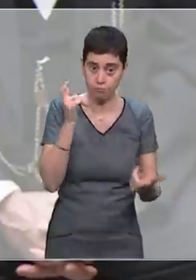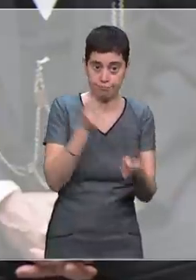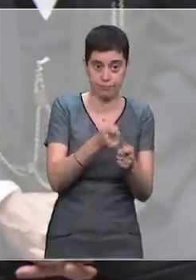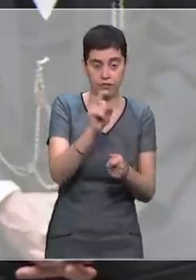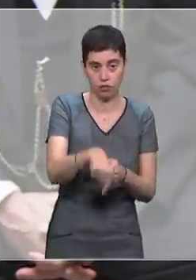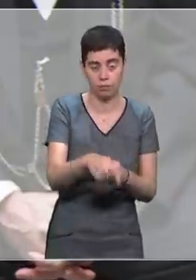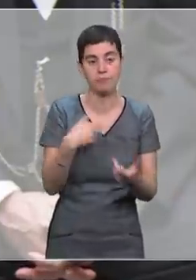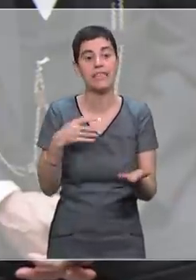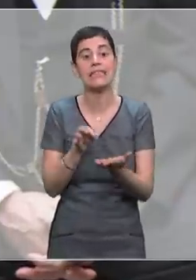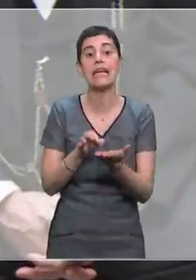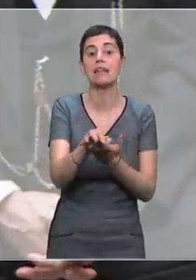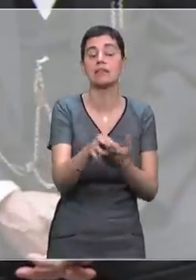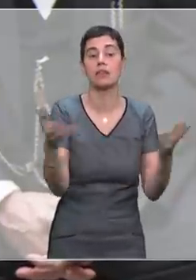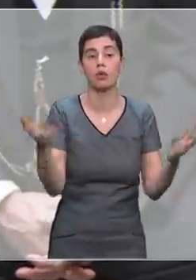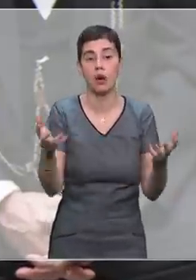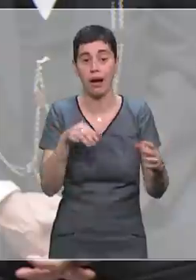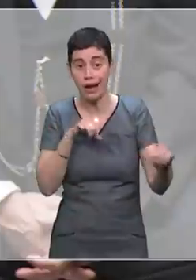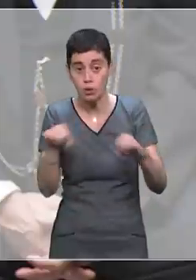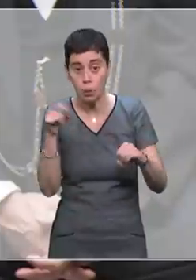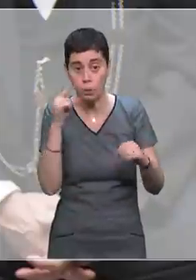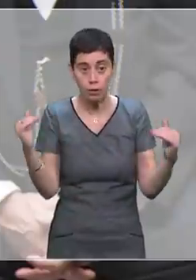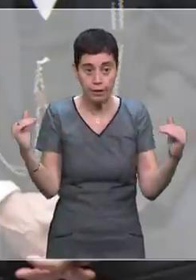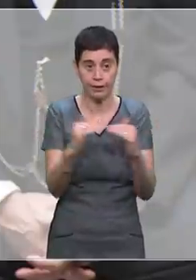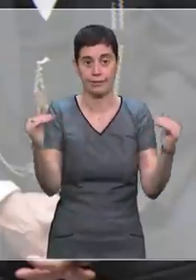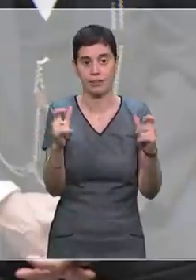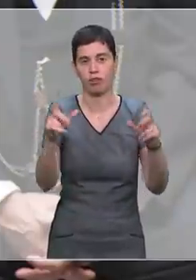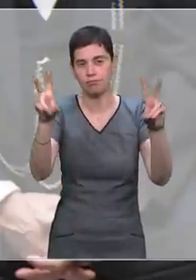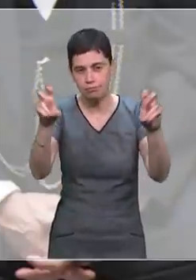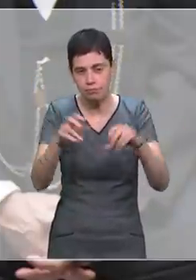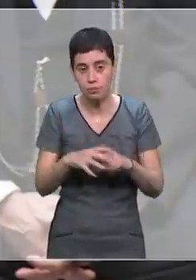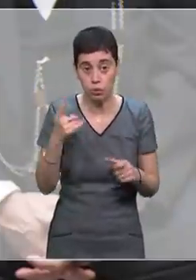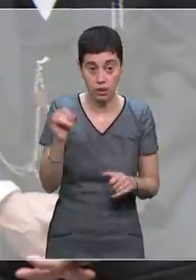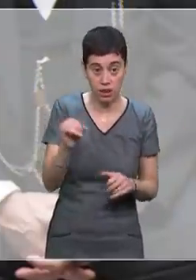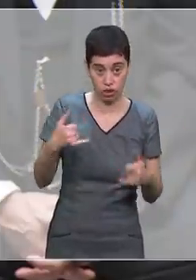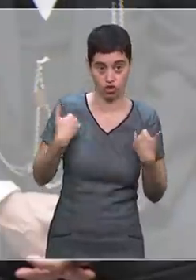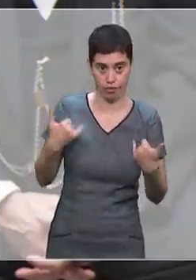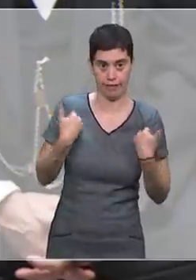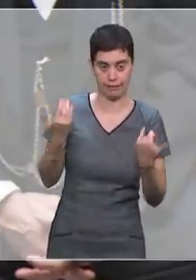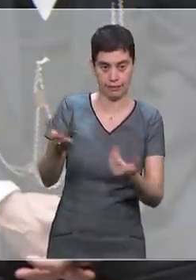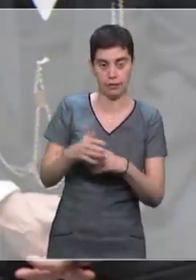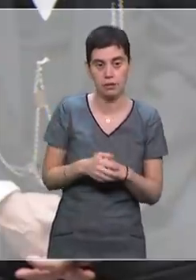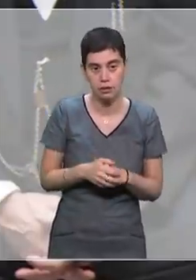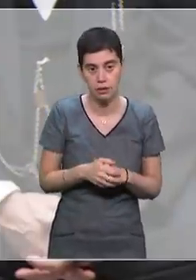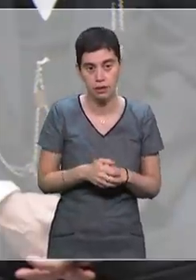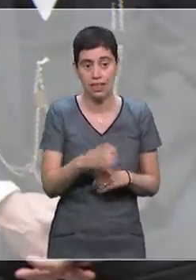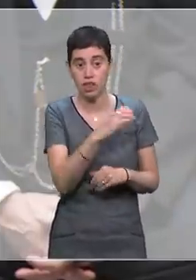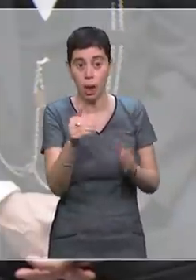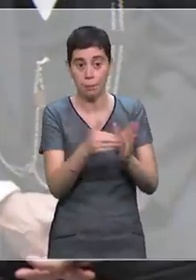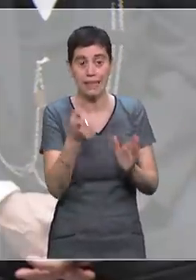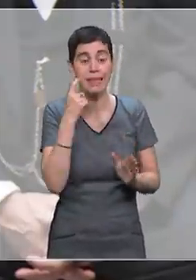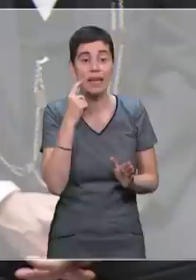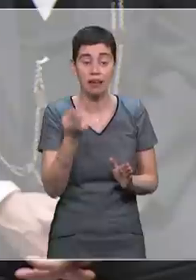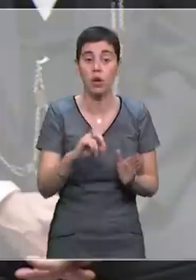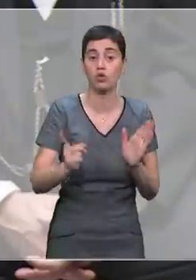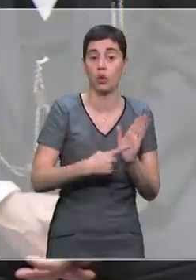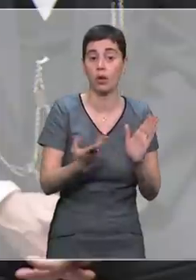Notre stratégie, c'est aussi une action pour l'égalité des chances pour notre jeunesse. Je pense aux plus de 100 000 élèves qui bénéficient